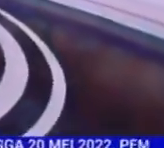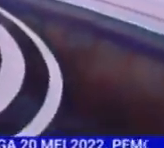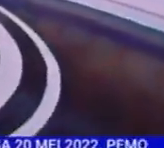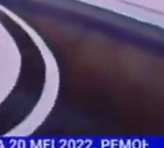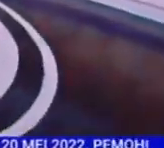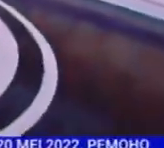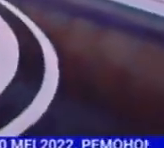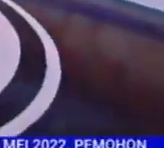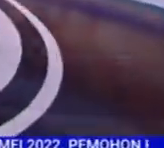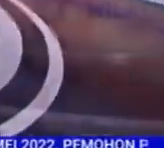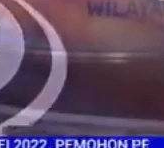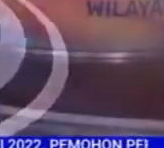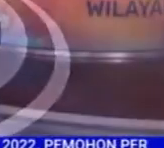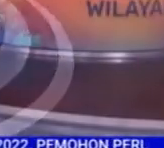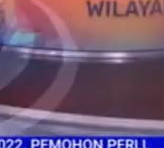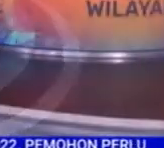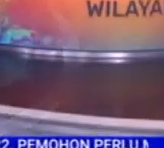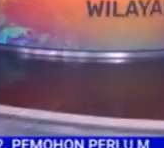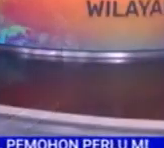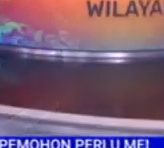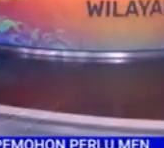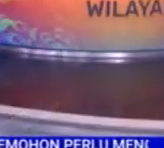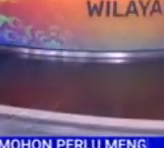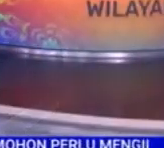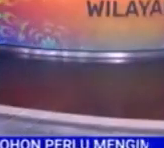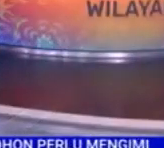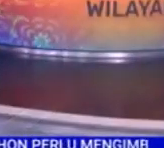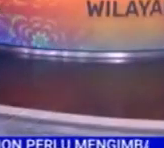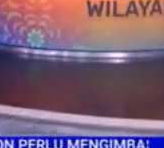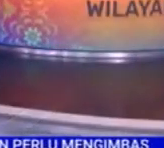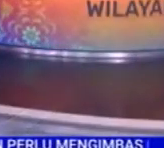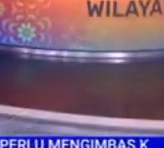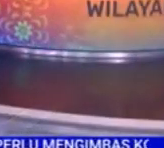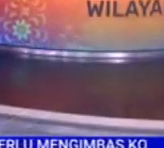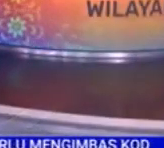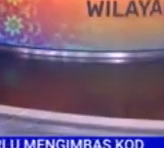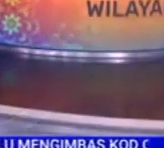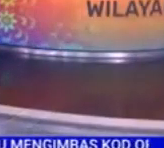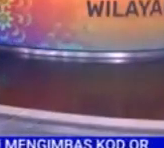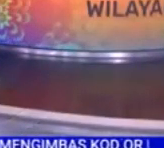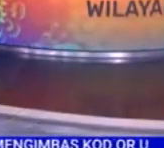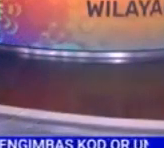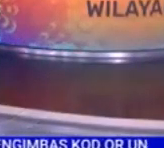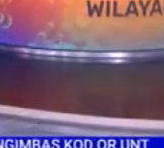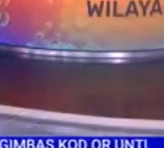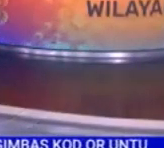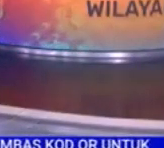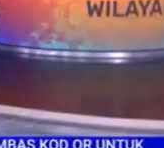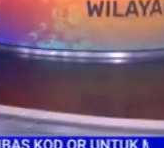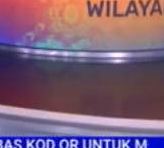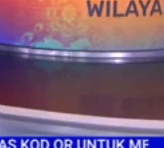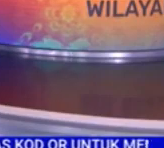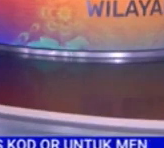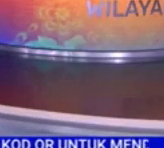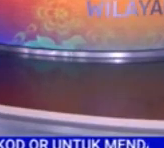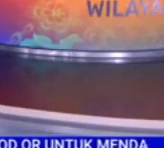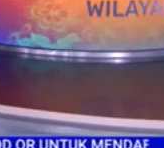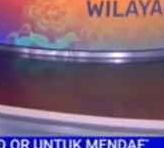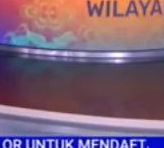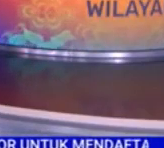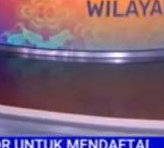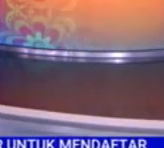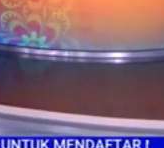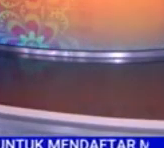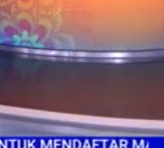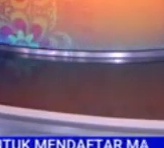Assalamualaikum dan salam keluarga Malaysia. Saya Sahih Samsudin. Berita Wilayah 30 April 2022 membawakan laporan terkini dari